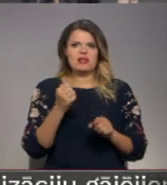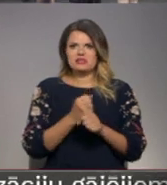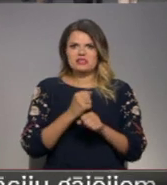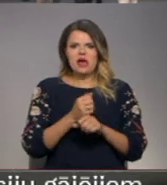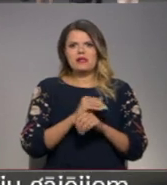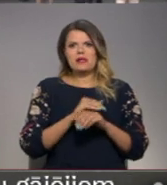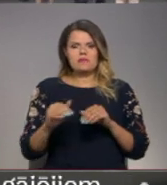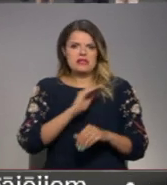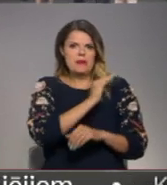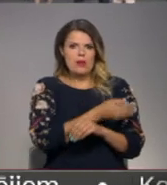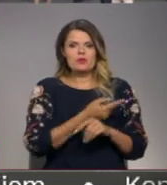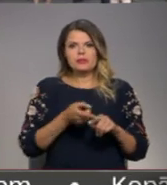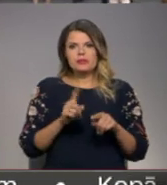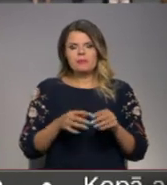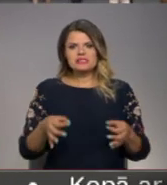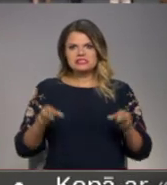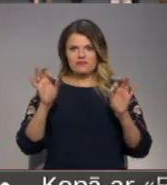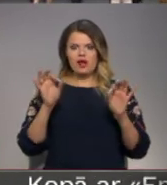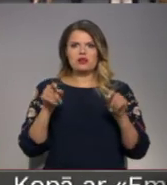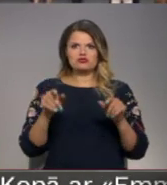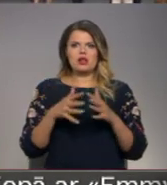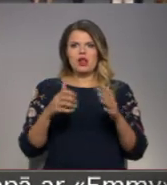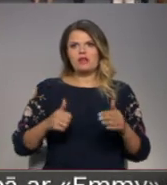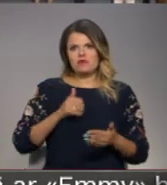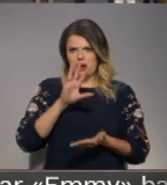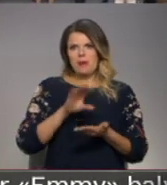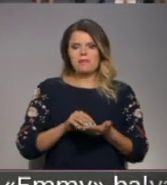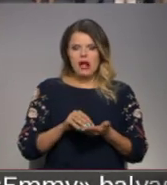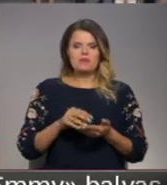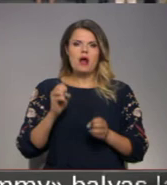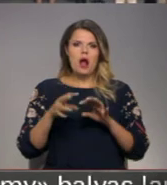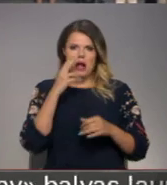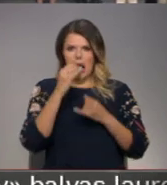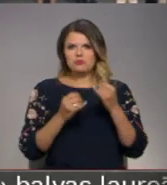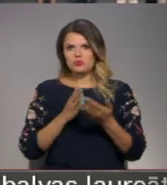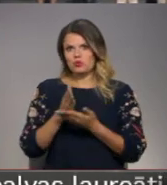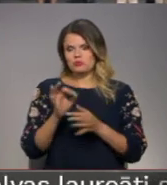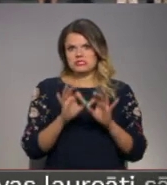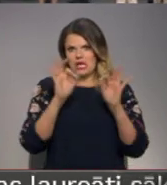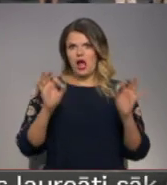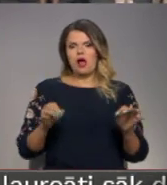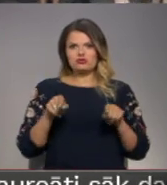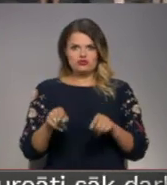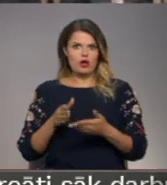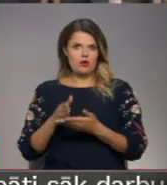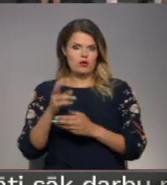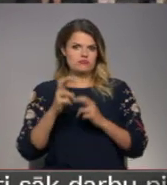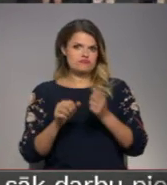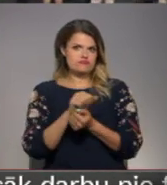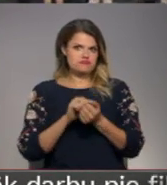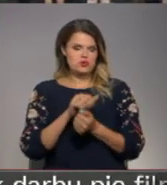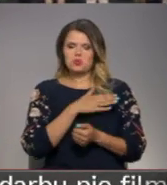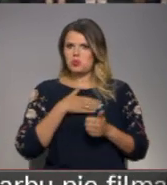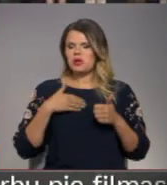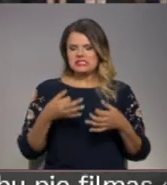ar šīm pilnajām jaudām, un tāpēc tādam nozīmīgam spēlētājam ar pieredzi atkrituma apsaimniekošanas jomā uzsāko darbību šajā pārstrādes jomā, un